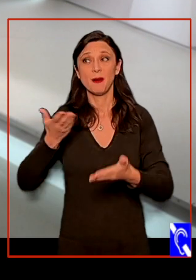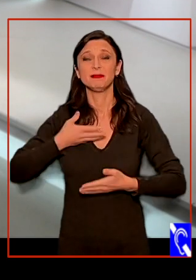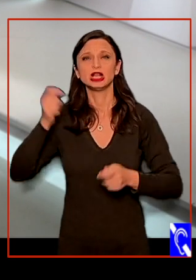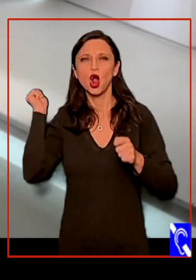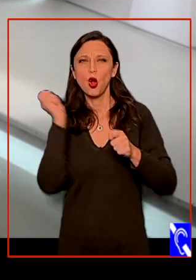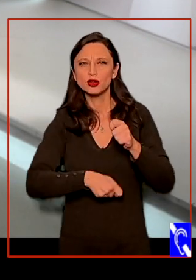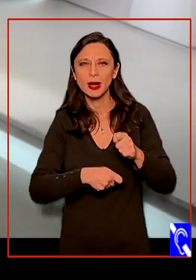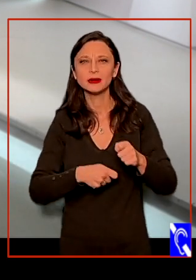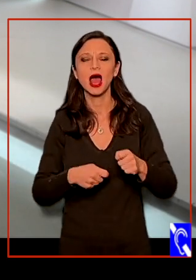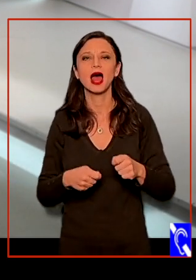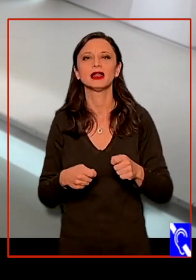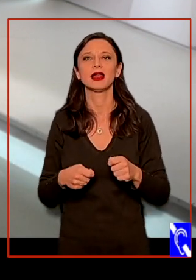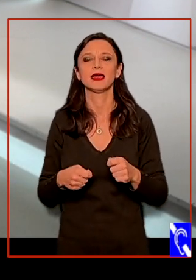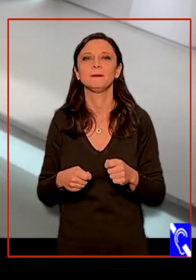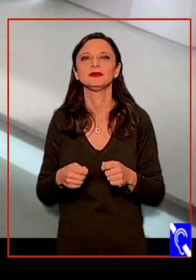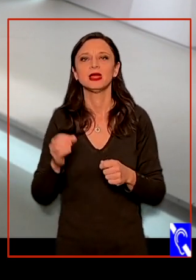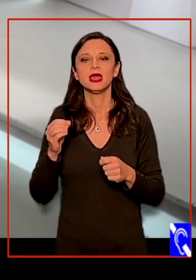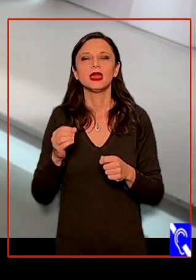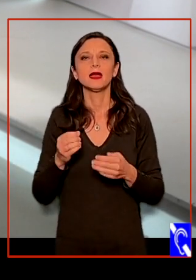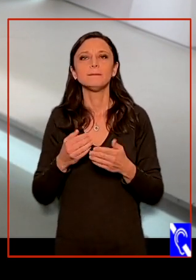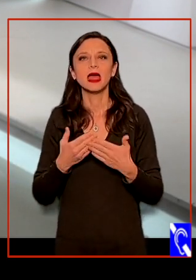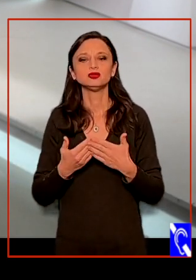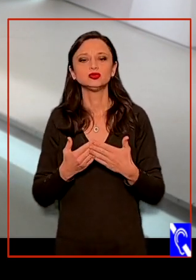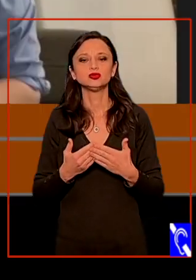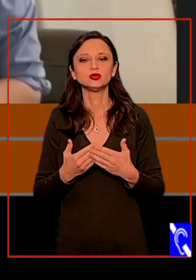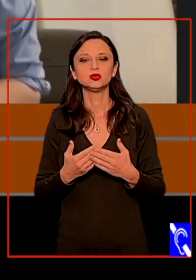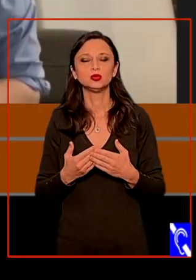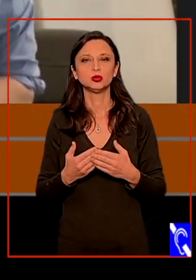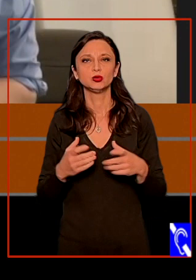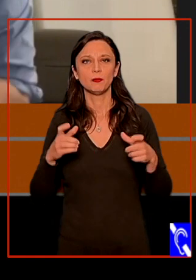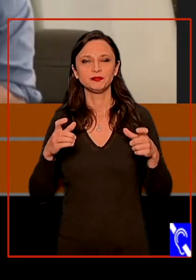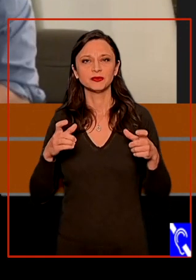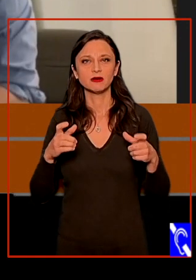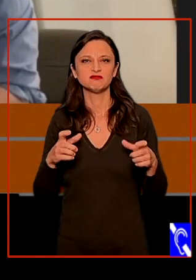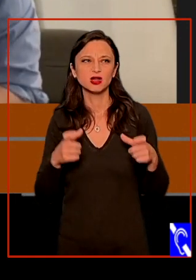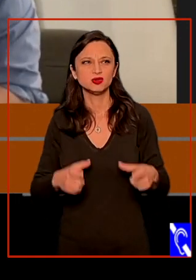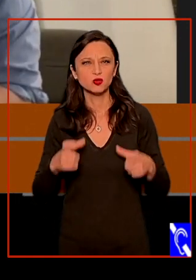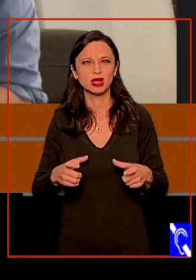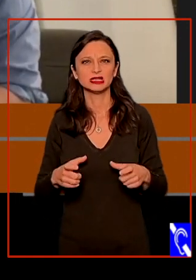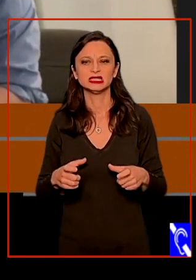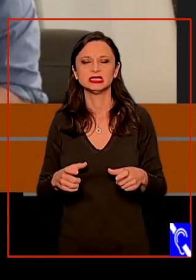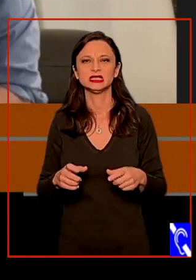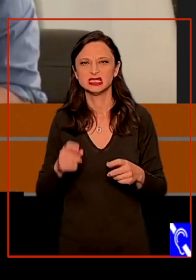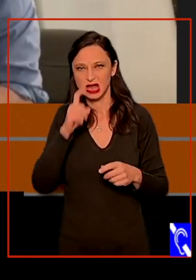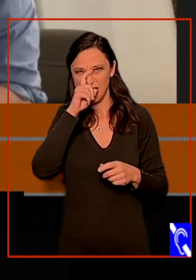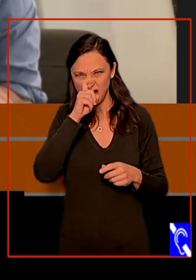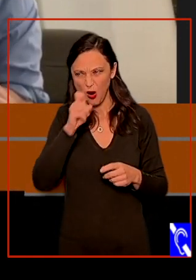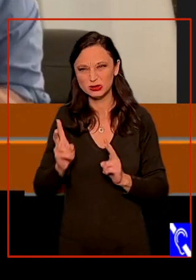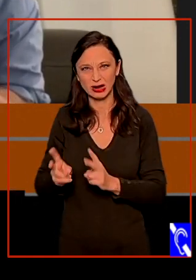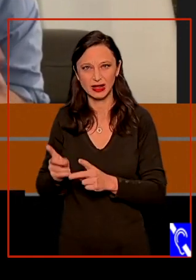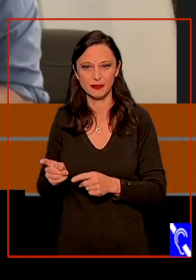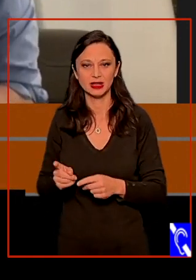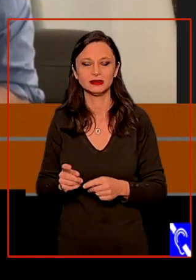pentru condiții inumane și degradante de tratament în prima dată într-o